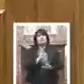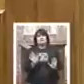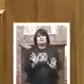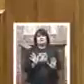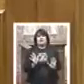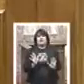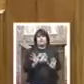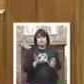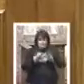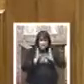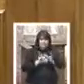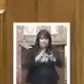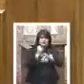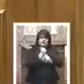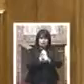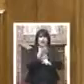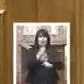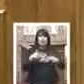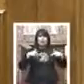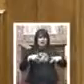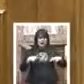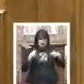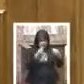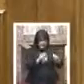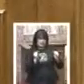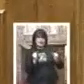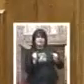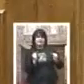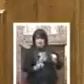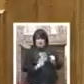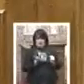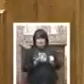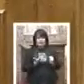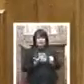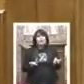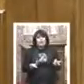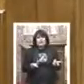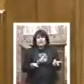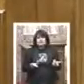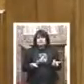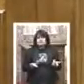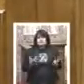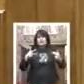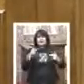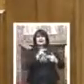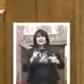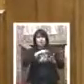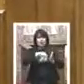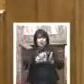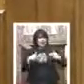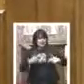δουλειά του σε ένα κράτος που δεν του εγγυάται την ασφάλεια και απουσιάζει από το κράτος ο κοινωνικός